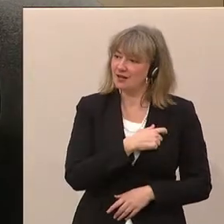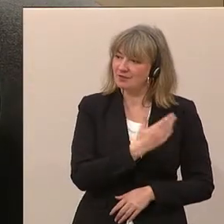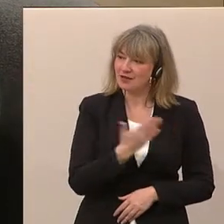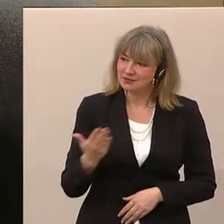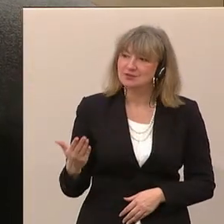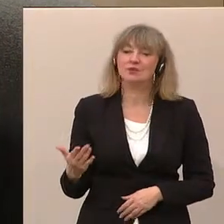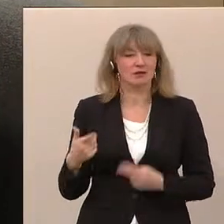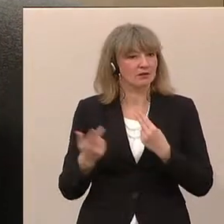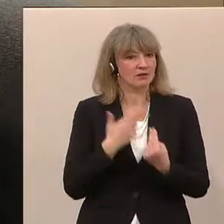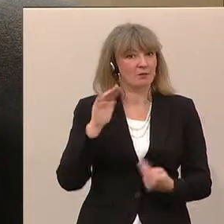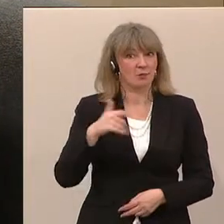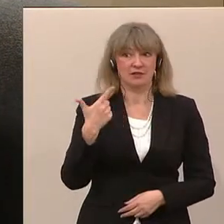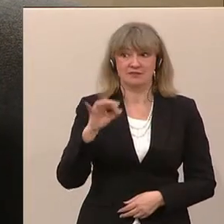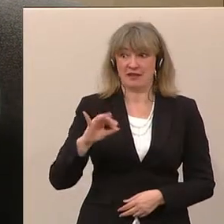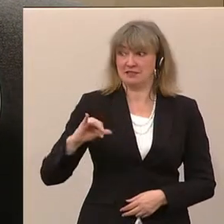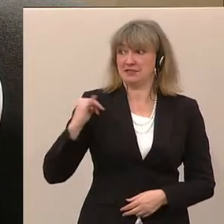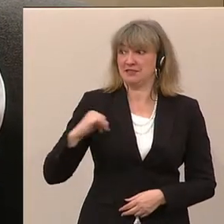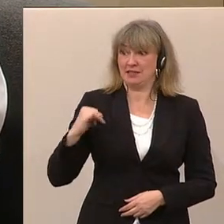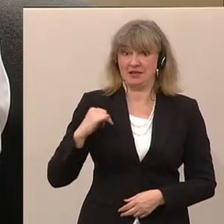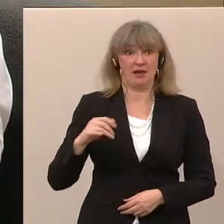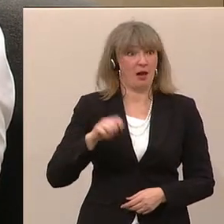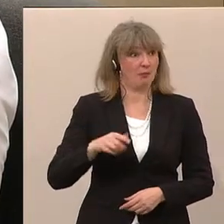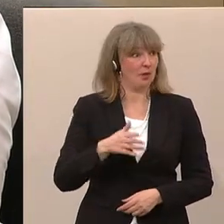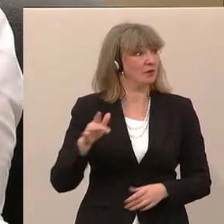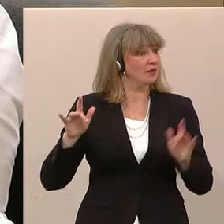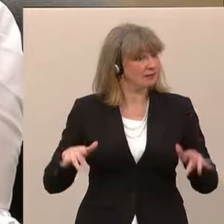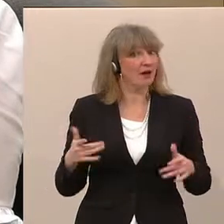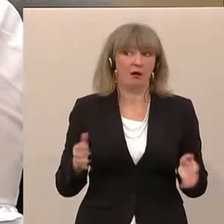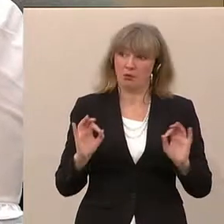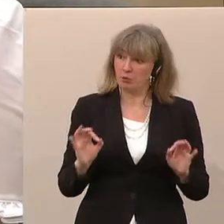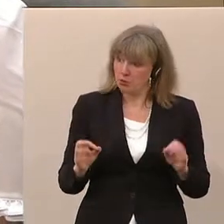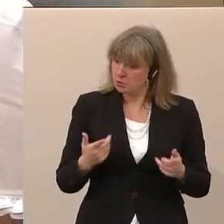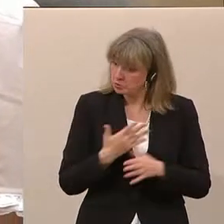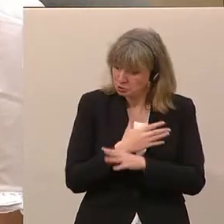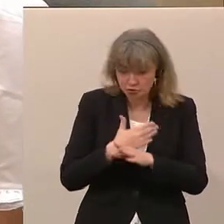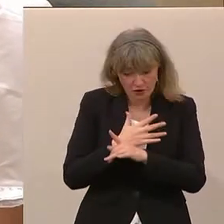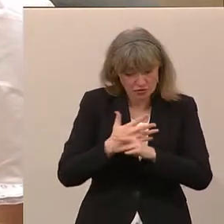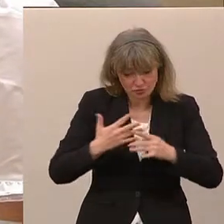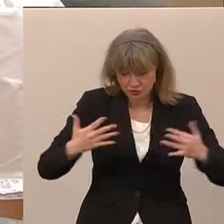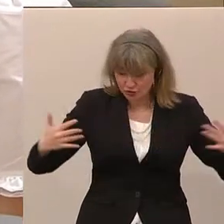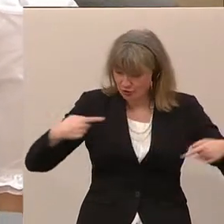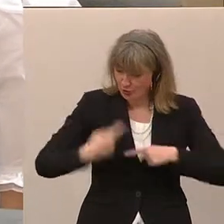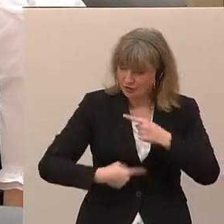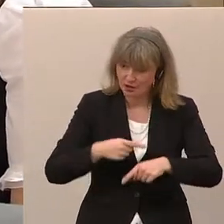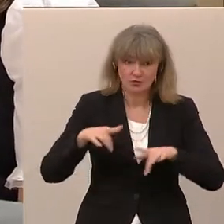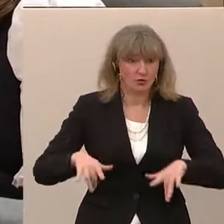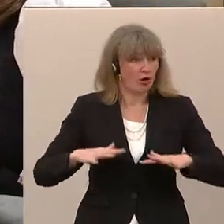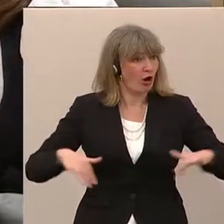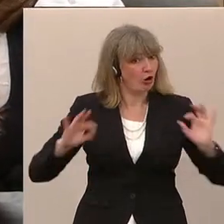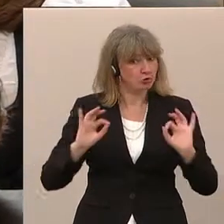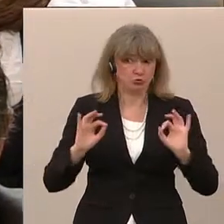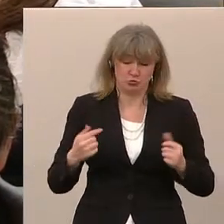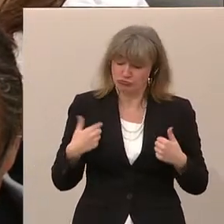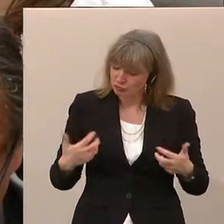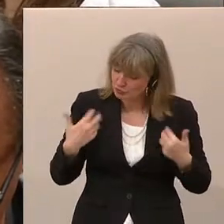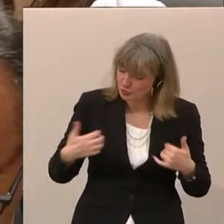wir knapp über 20-jährige junge Abgeordnete. Und das ist auch gut, dass es einen Querschnitt aller Generationen in diesem Hohen Haus gibt. Und es freut